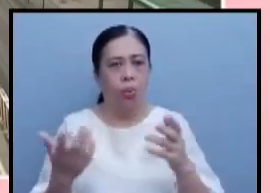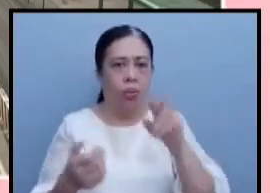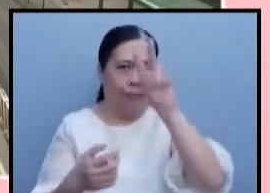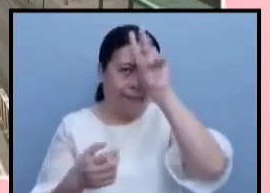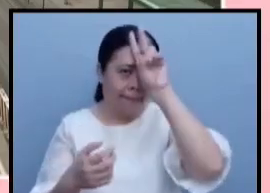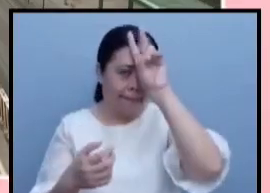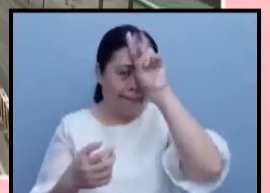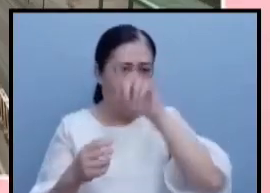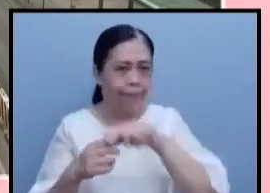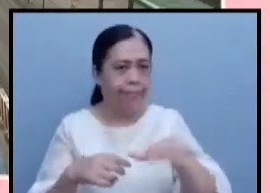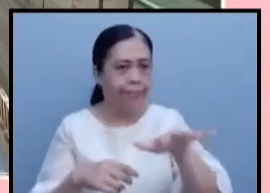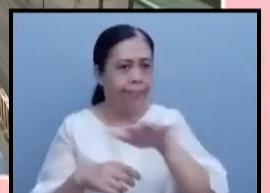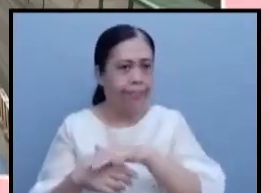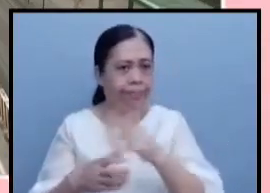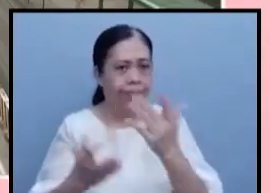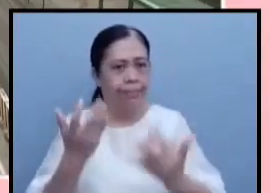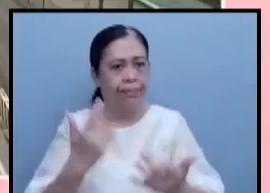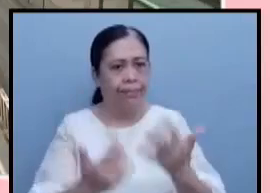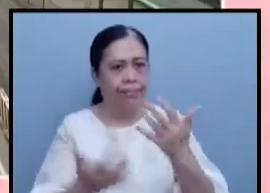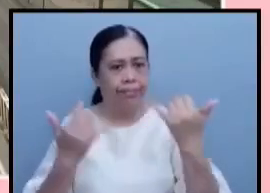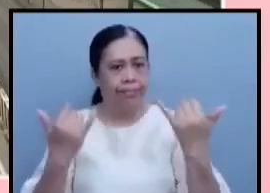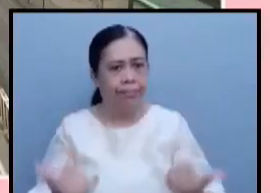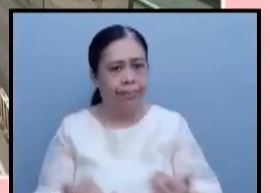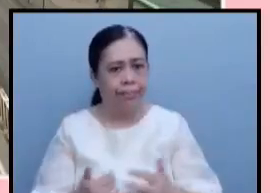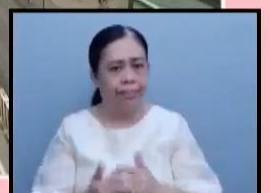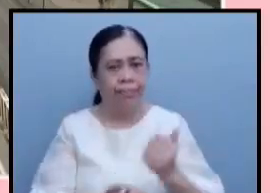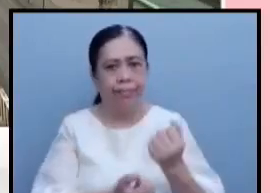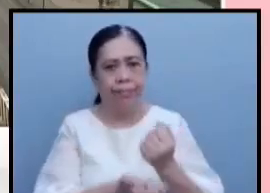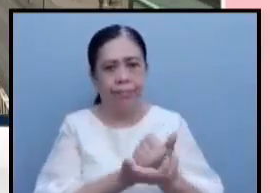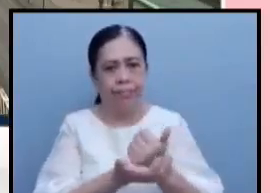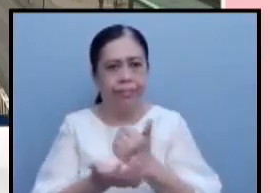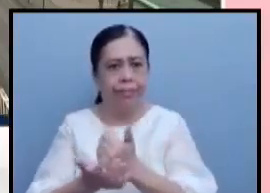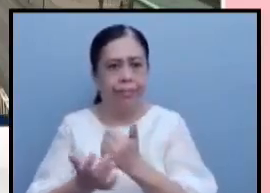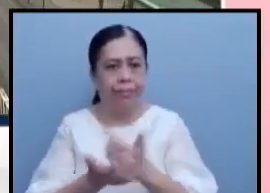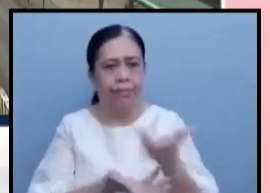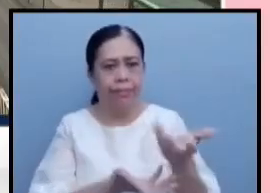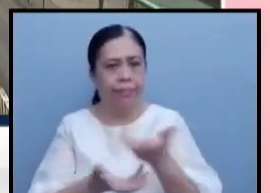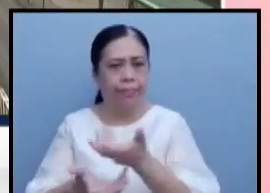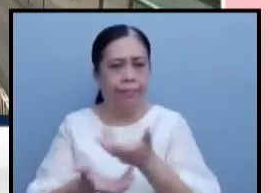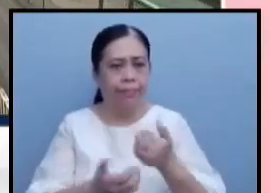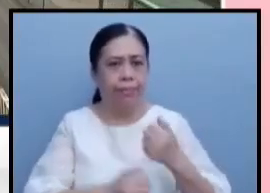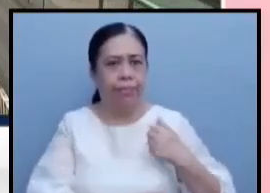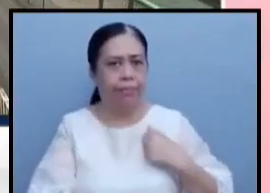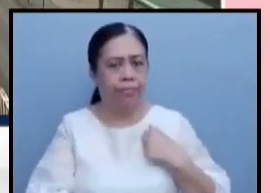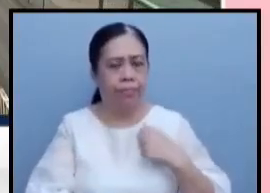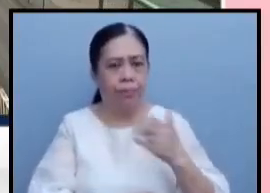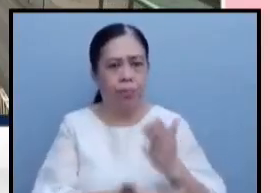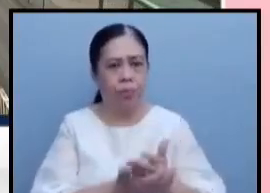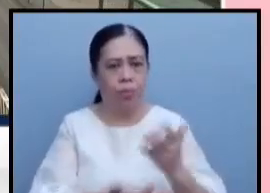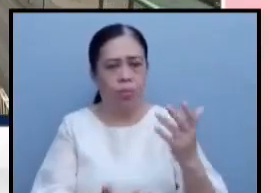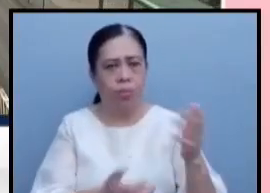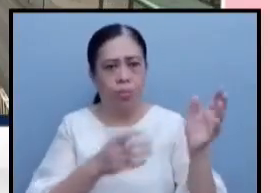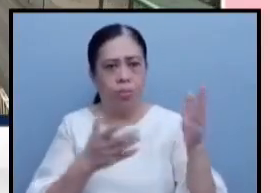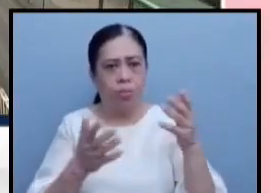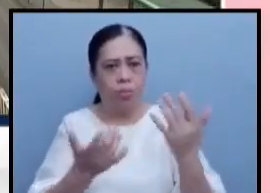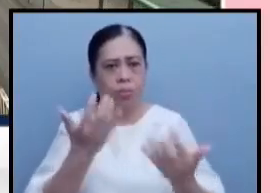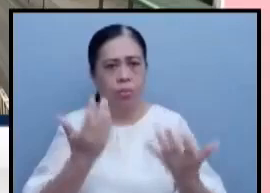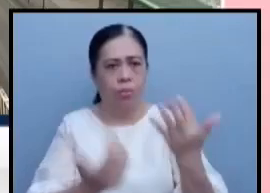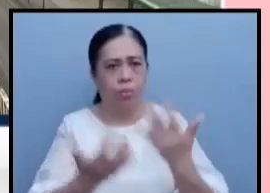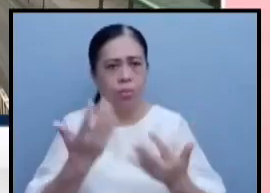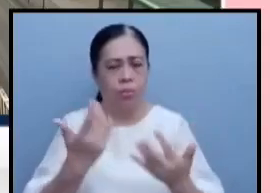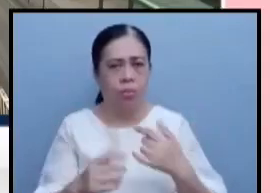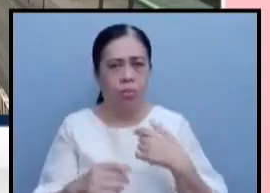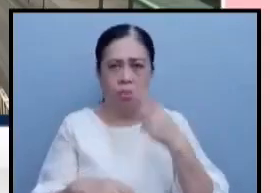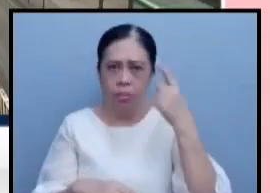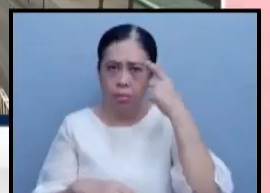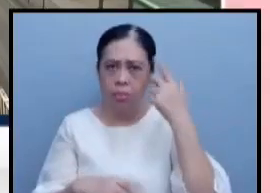ang nasusunog sa kasalukuyan. Nagtulong-tulong na ang mga bumbero at mga sundalo para apulayin ang bagyo o ang apoy. May hinala ang mga otoridad